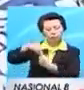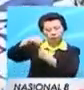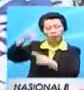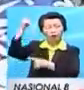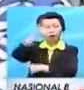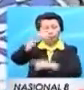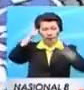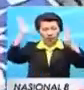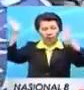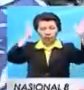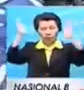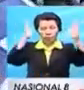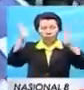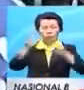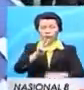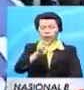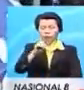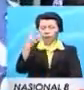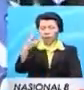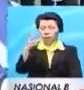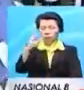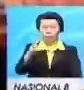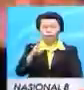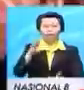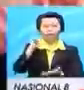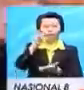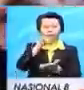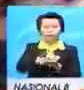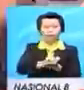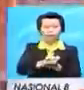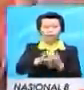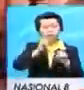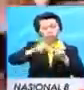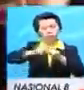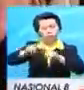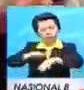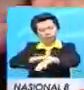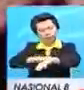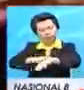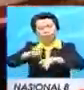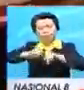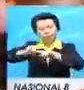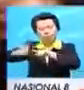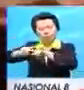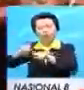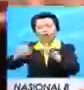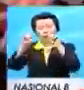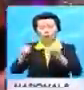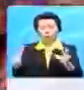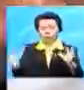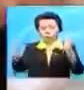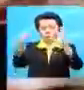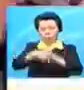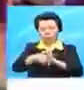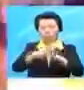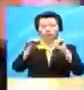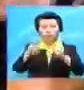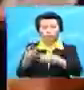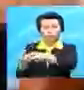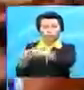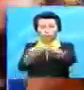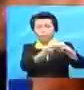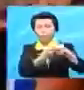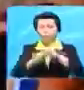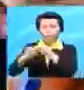Hari Malaysia 2016 ni, bahawa pelbagai etnik kita digabung, disatukan dalam